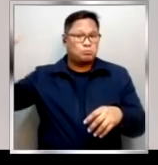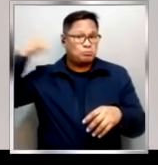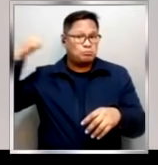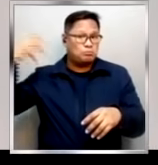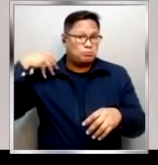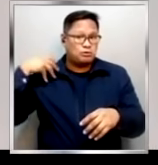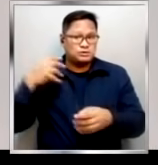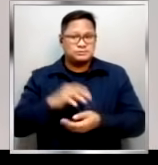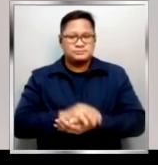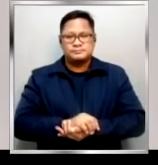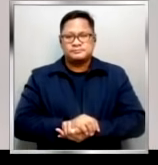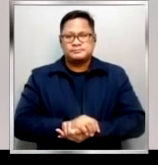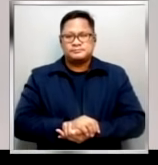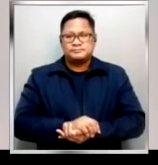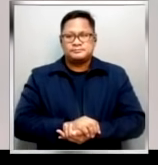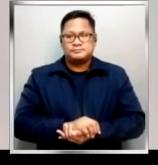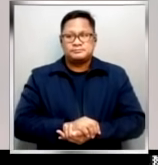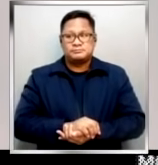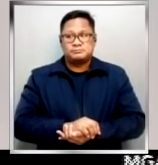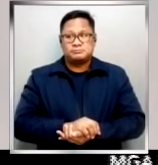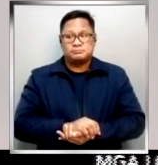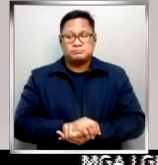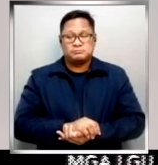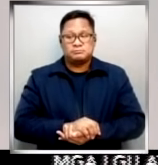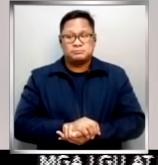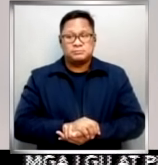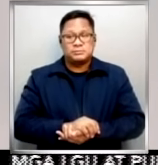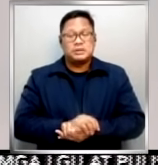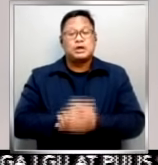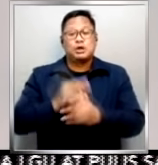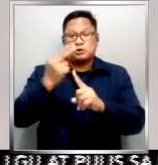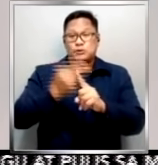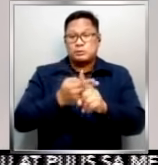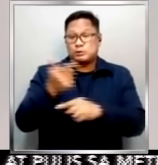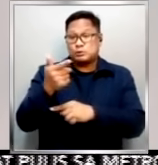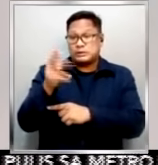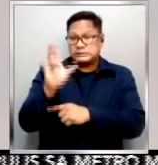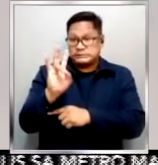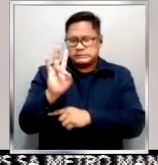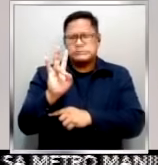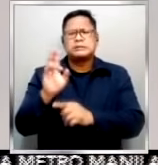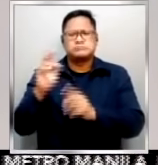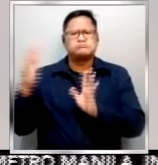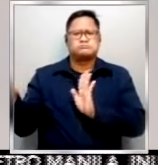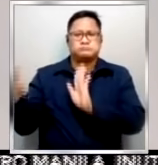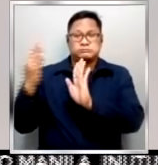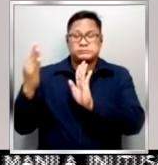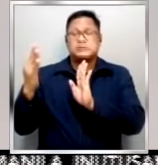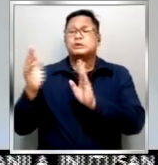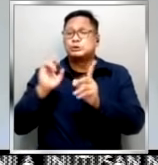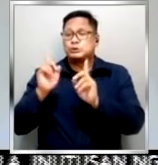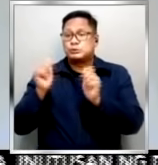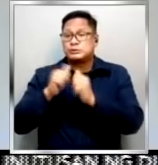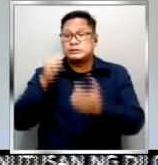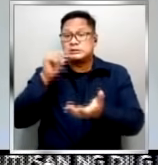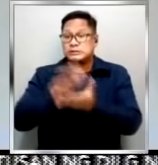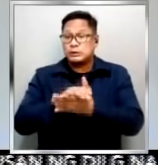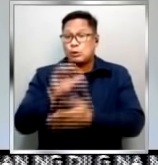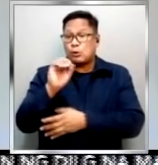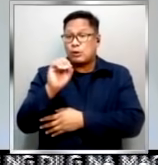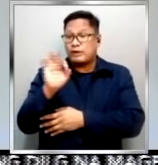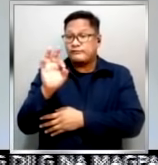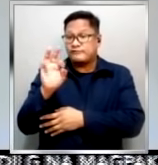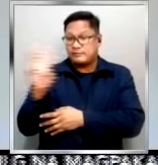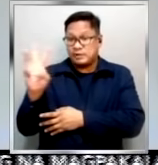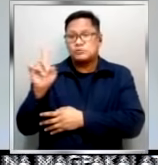Noon pang November 27, huling nakausap ni Josue ang misis na si Bernadette, domestic helper sa Riyadh, Saudi Arabia. Nabanggit daw